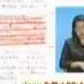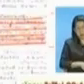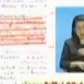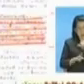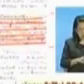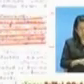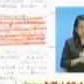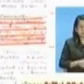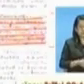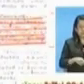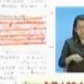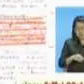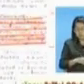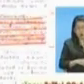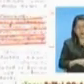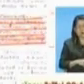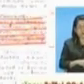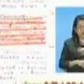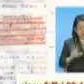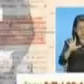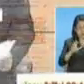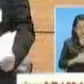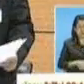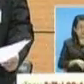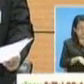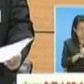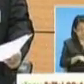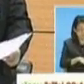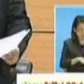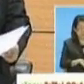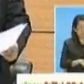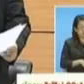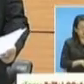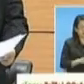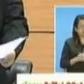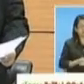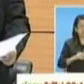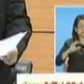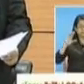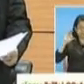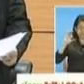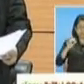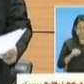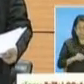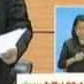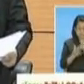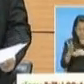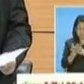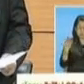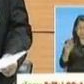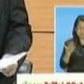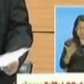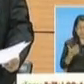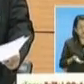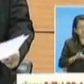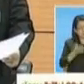และจะได้อีก 500,000 บาทท่านประธานที่เคารพผมนิดเดียวครับถามว่ารัฐบาลมีนโยบายสนับสนุน